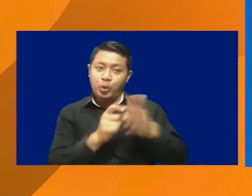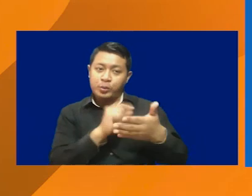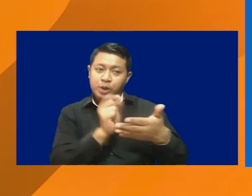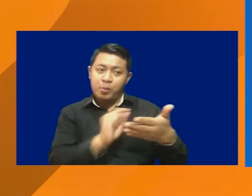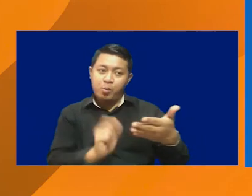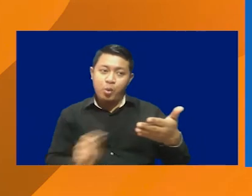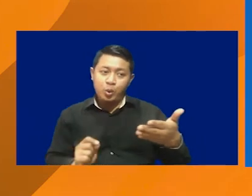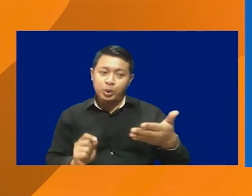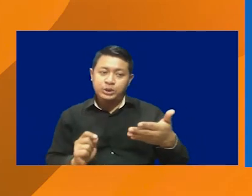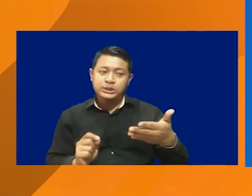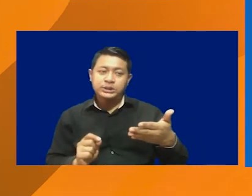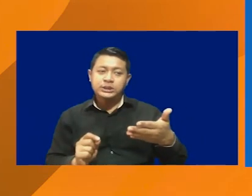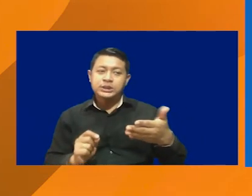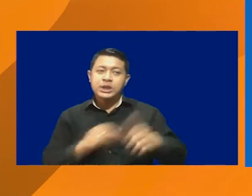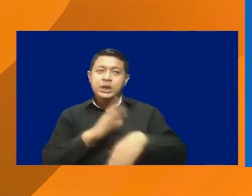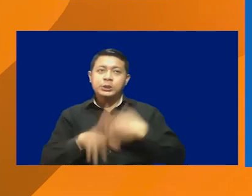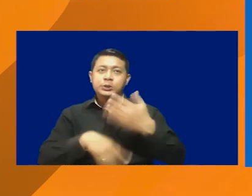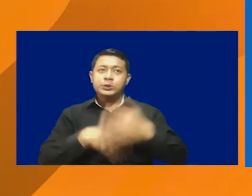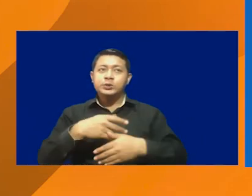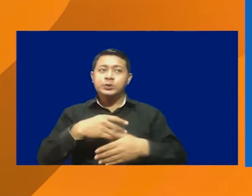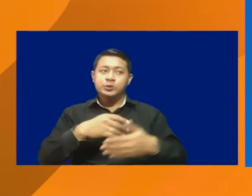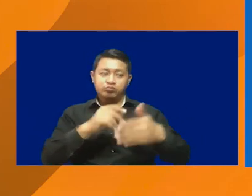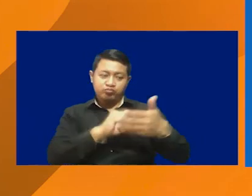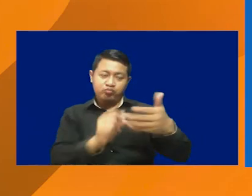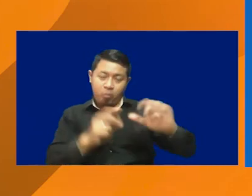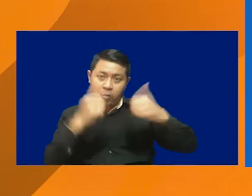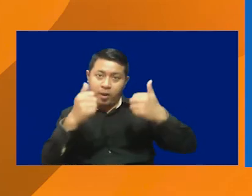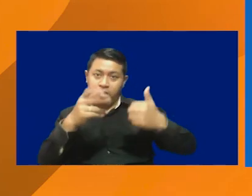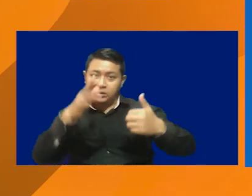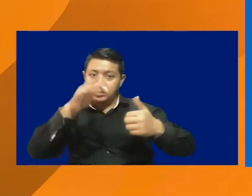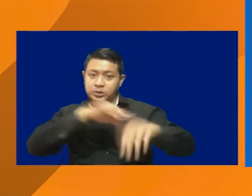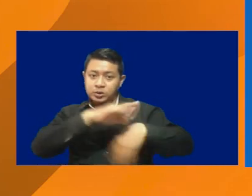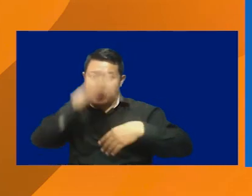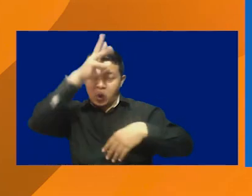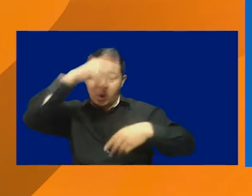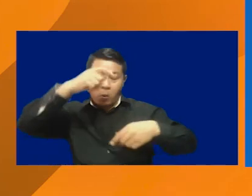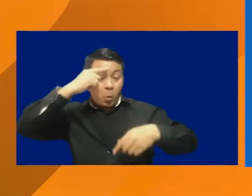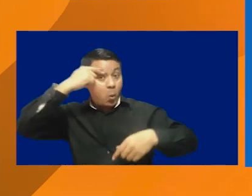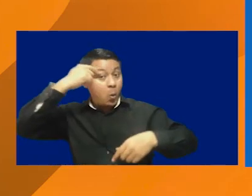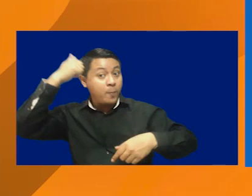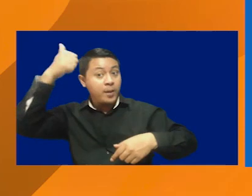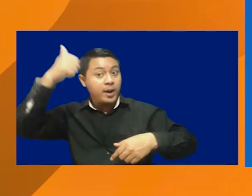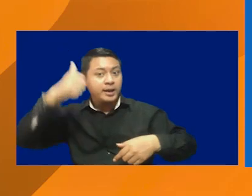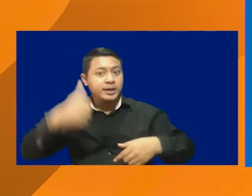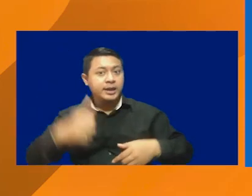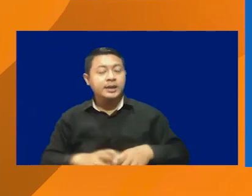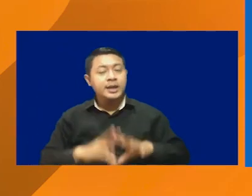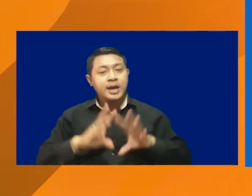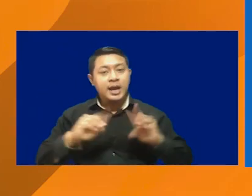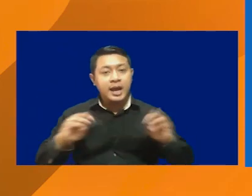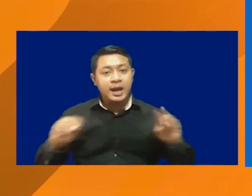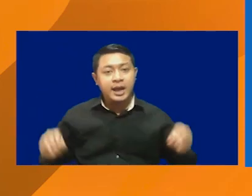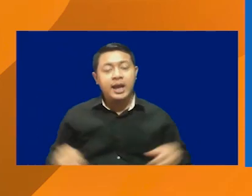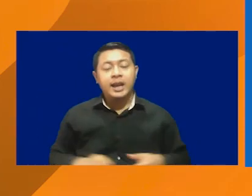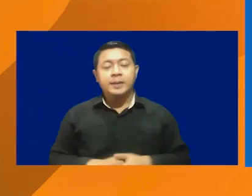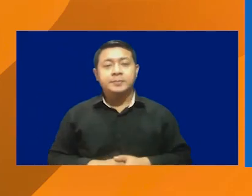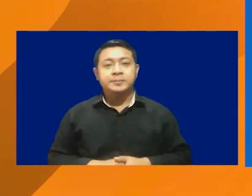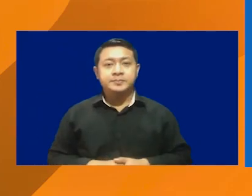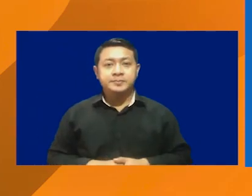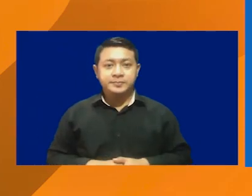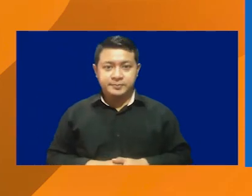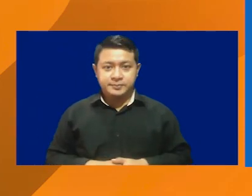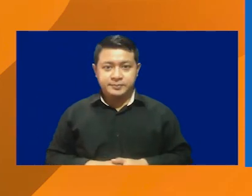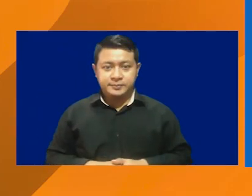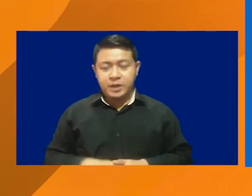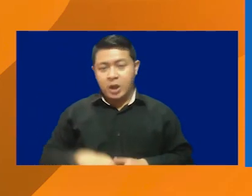Karena dia bisa melukis dengan lukisan yang bagus, semua orang kemudian menghargai dia